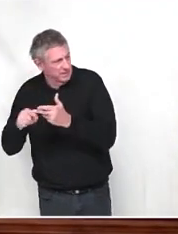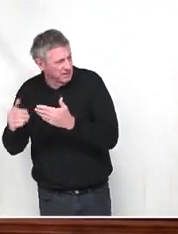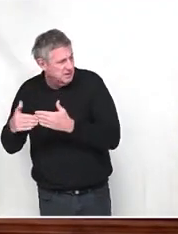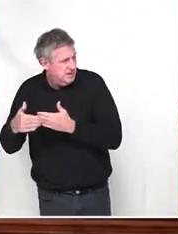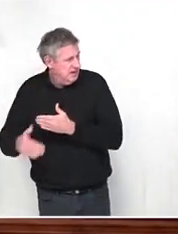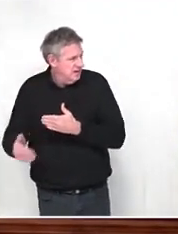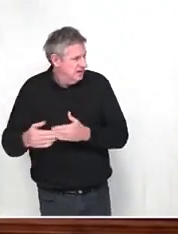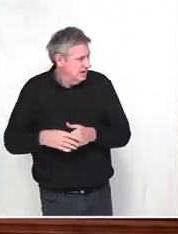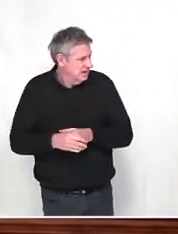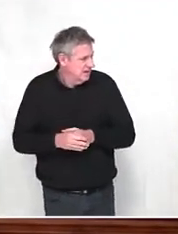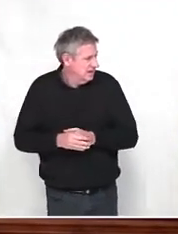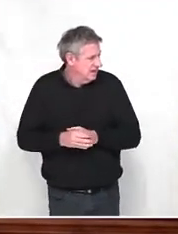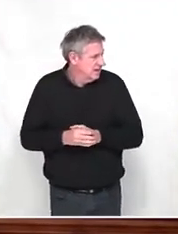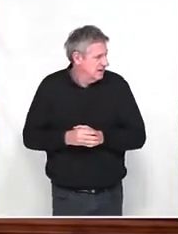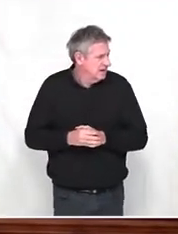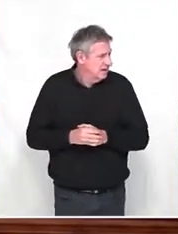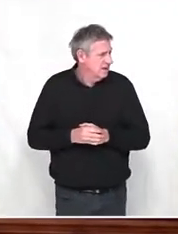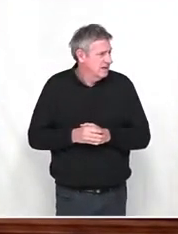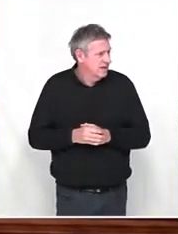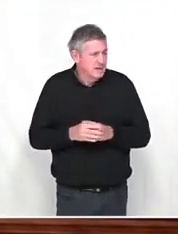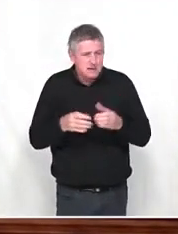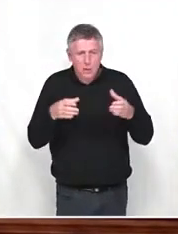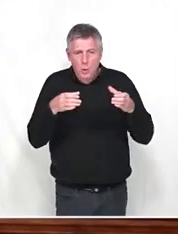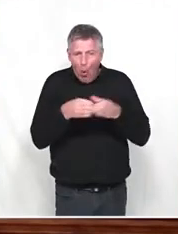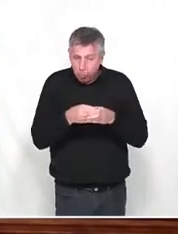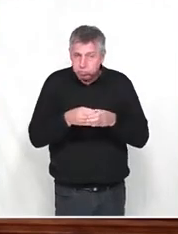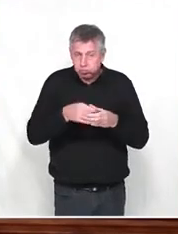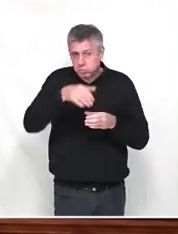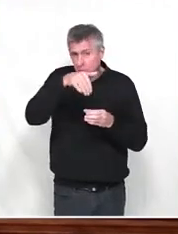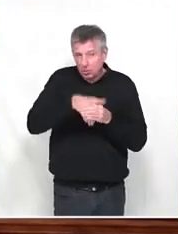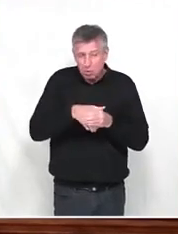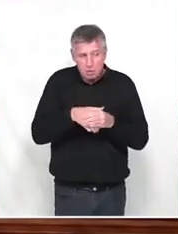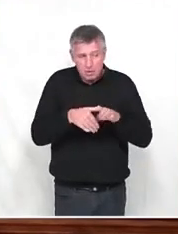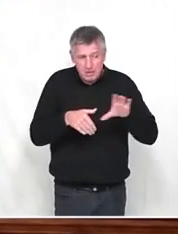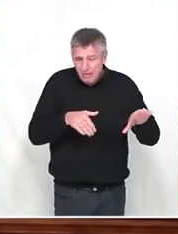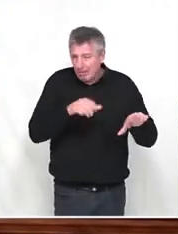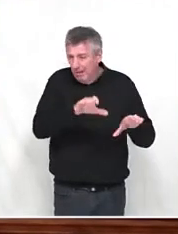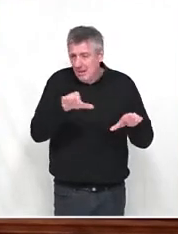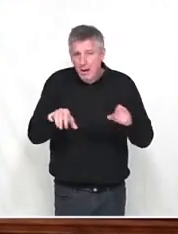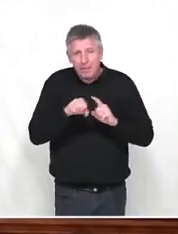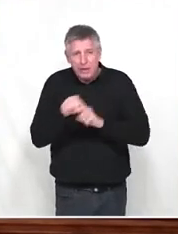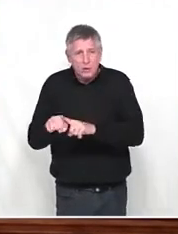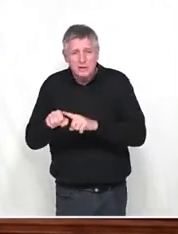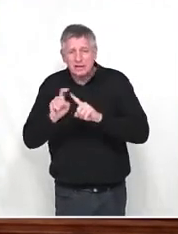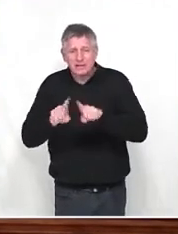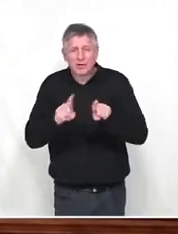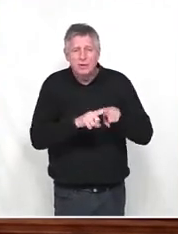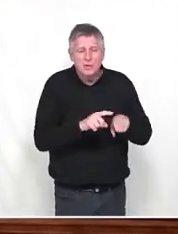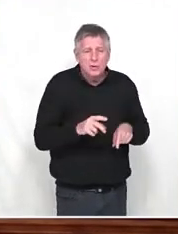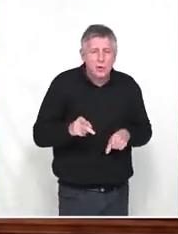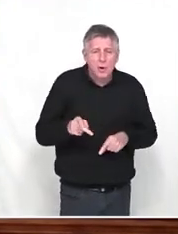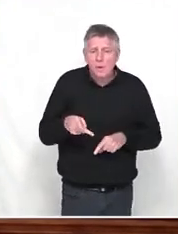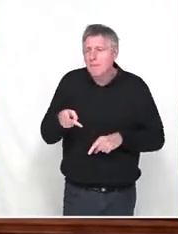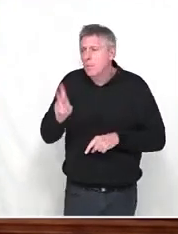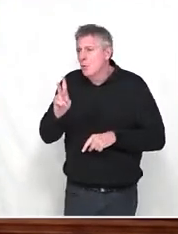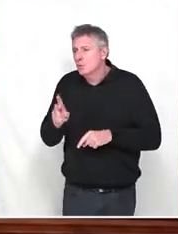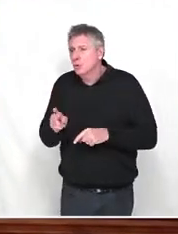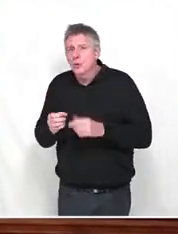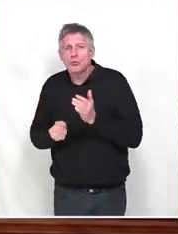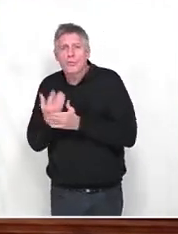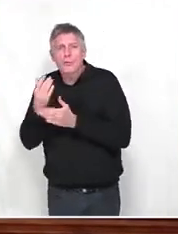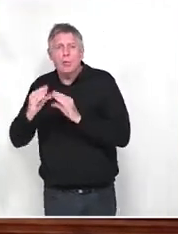certainement pas, dans vos différents groupes, mis les priorités au même endroit. Vous auriez peut-être fait construire un nouveau